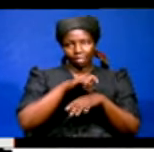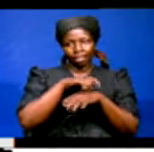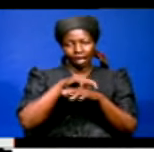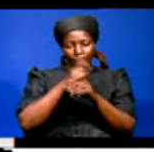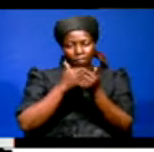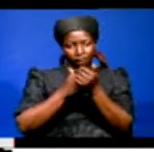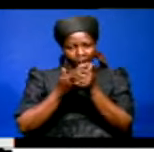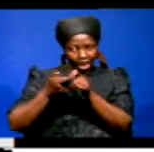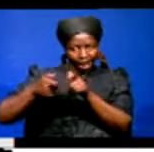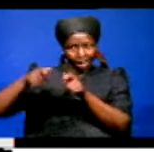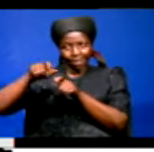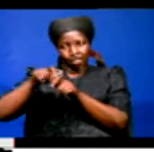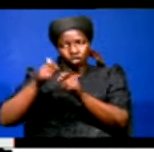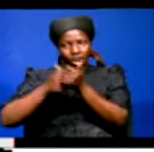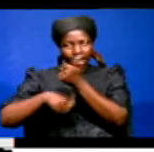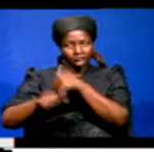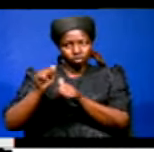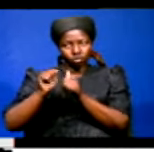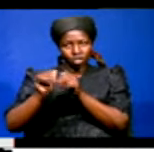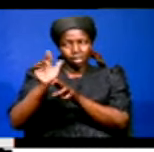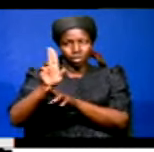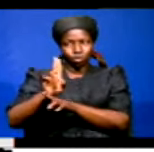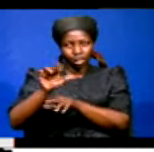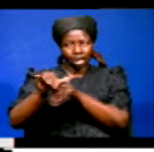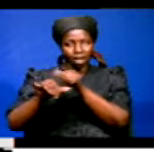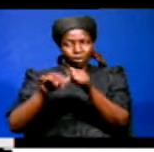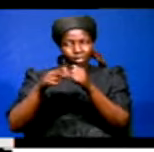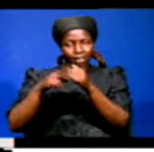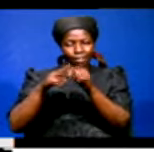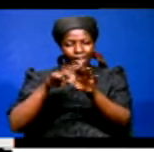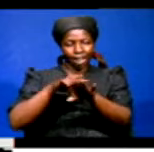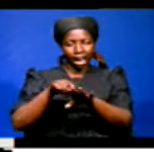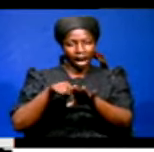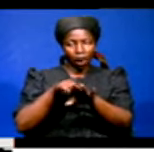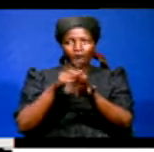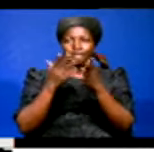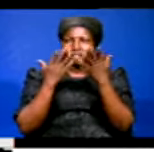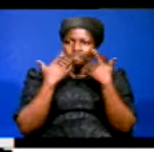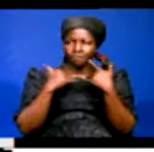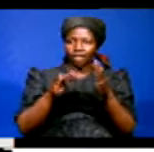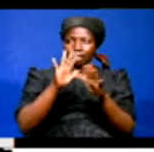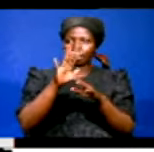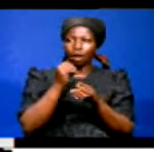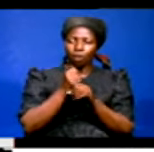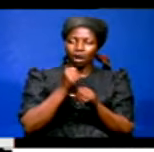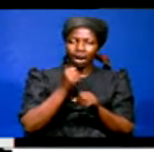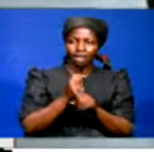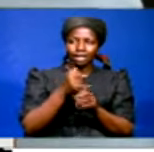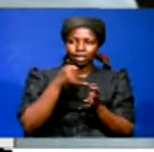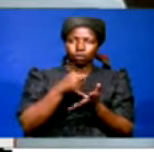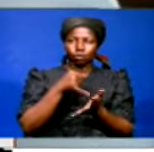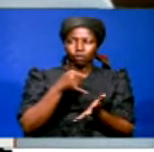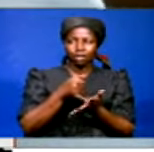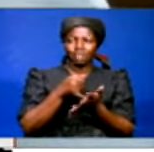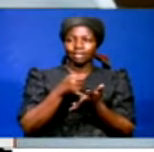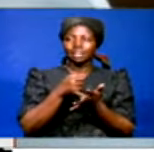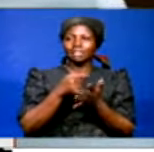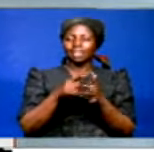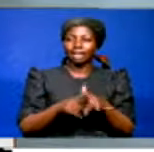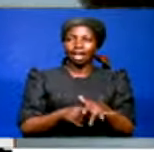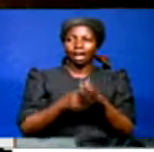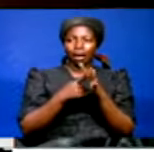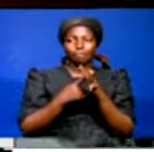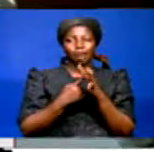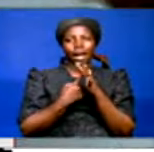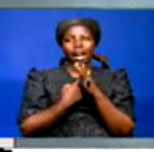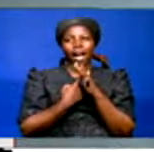ziada zilizochukua takriban saa 7, wakikamilisha kazi kadhaa ikiwa ni pamoja na urekebishaji wa pampu